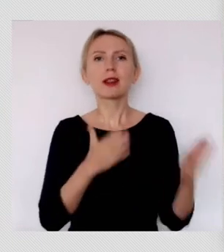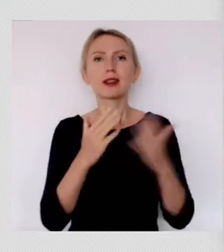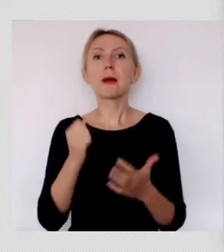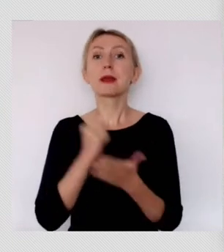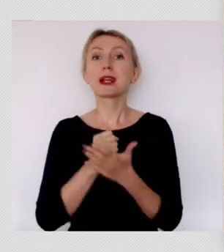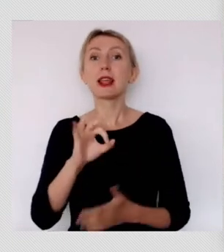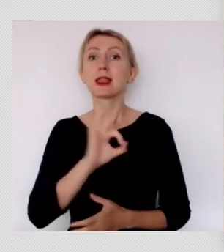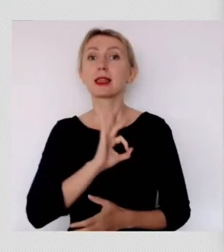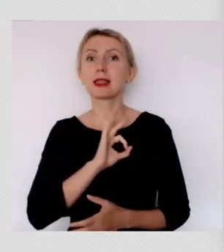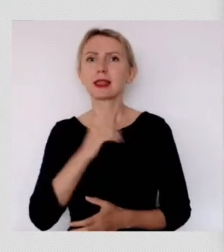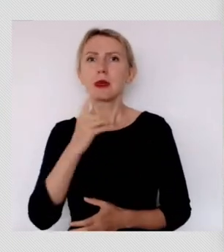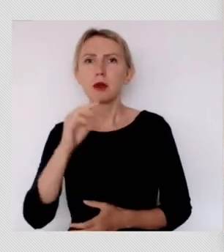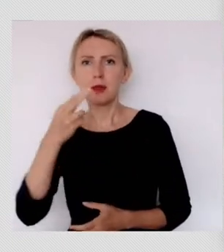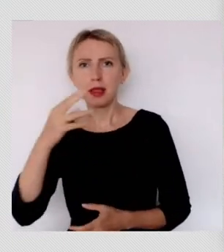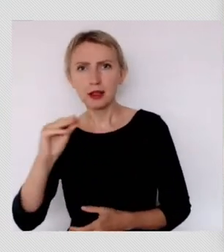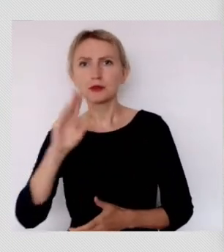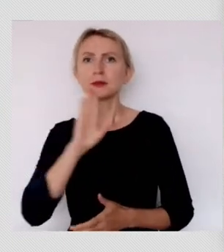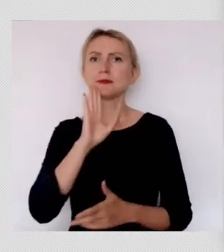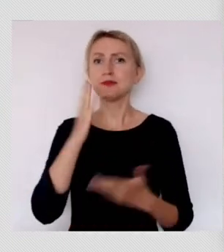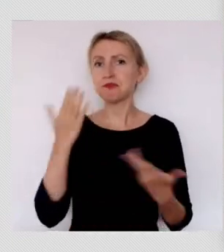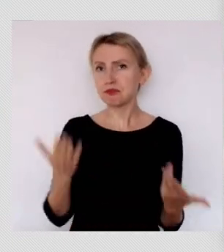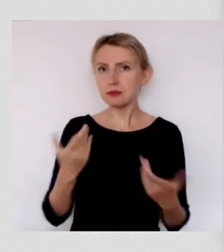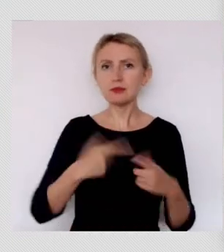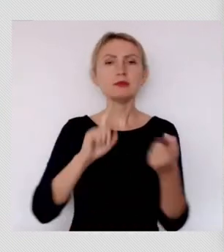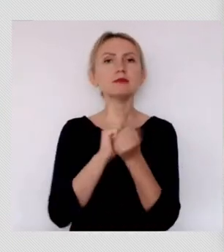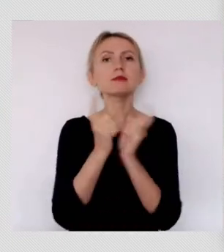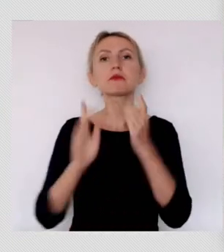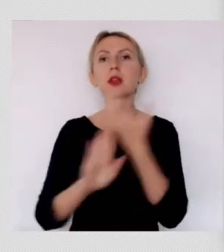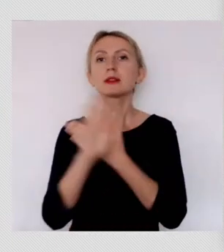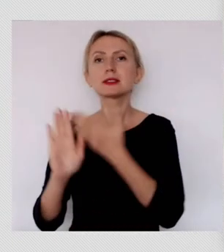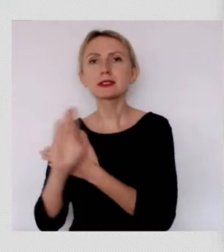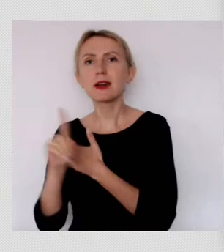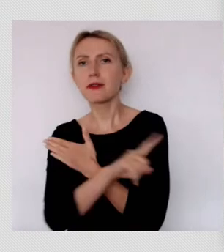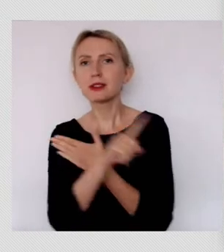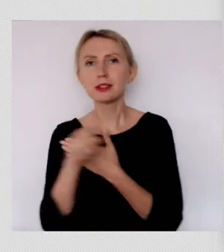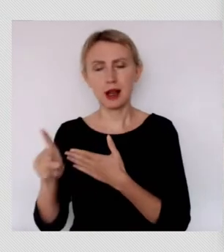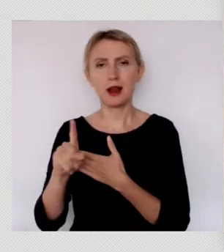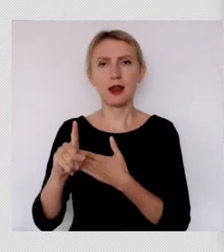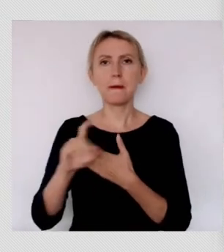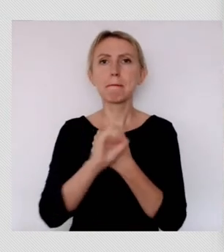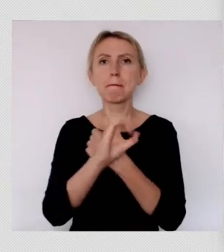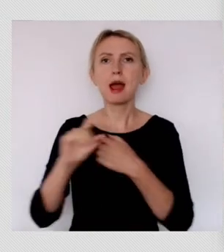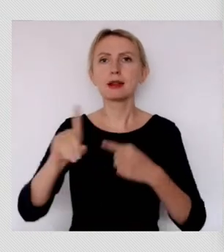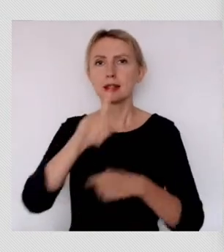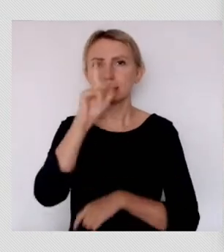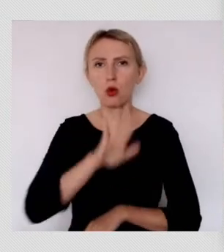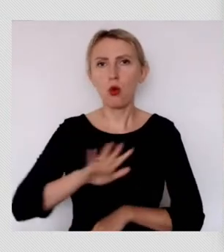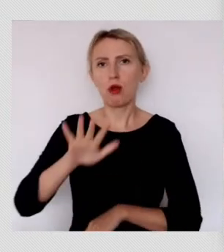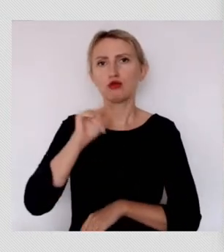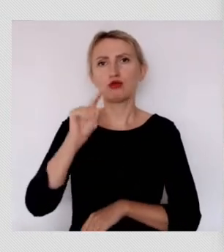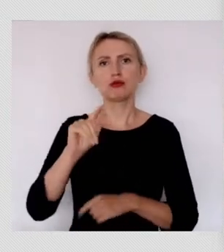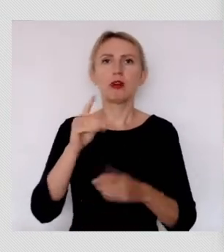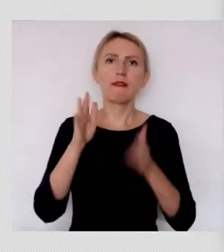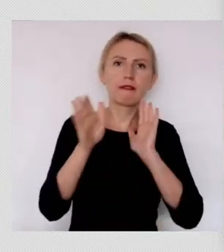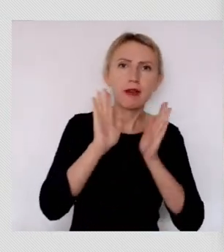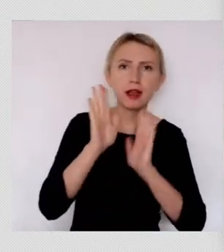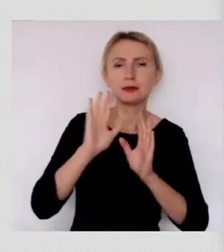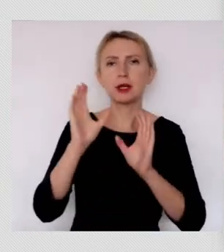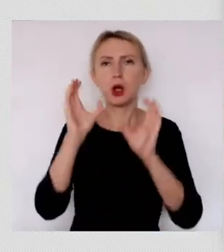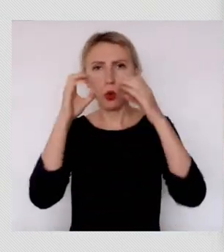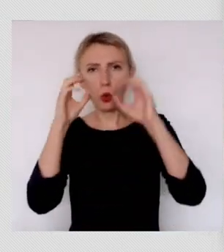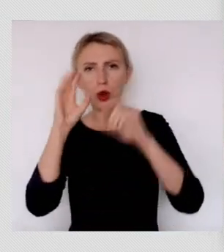dyplomatyczne, tak bym ją nazwała, to znaczy spotkania z przedstawicielami mediów społecznościowych, Facebooka i Google'a przede